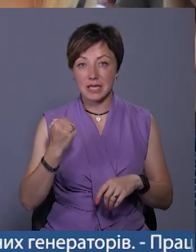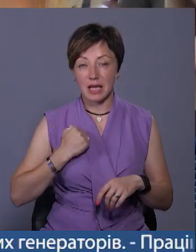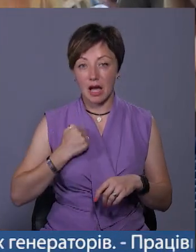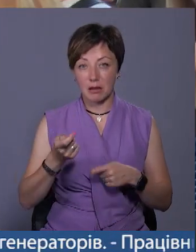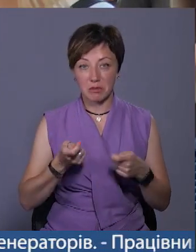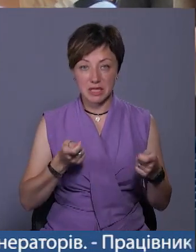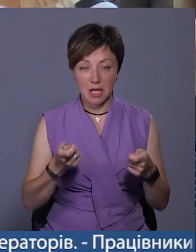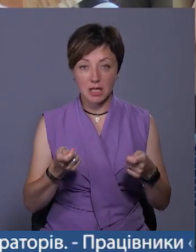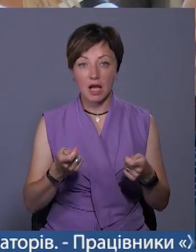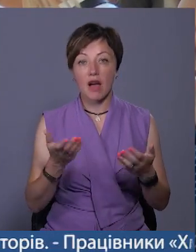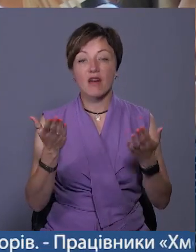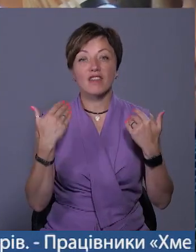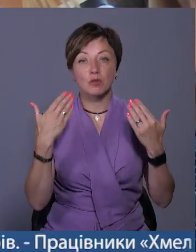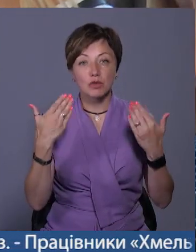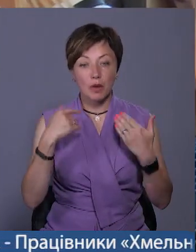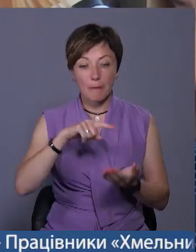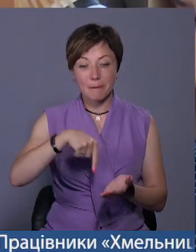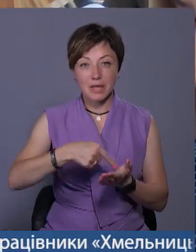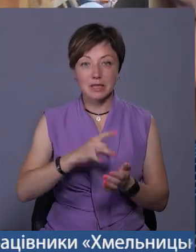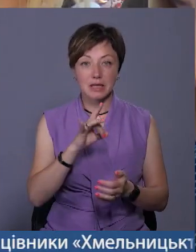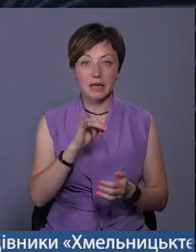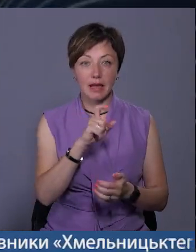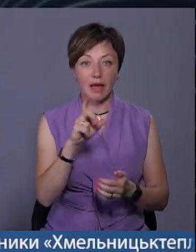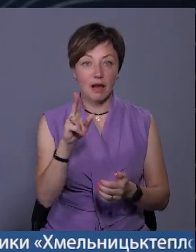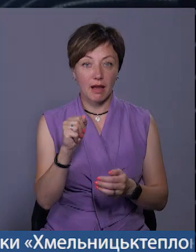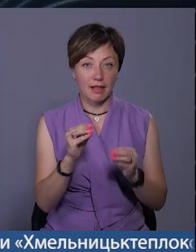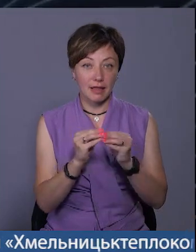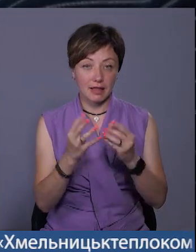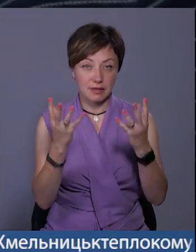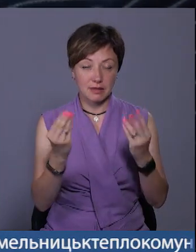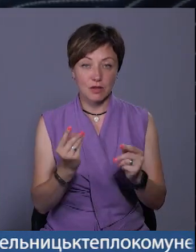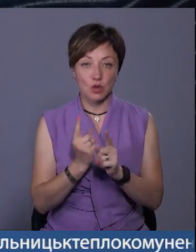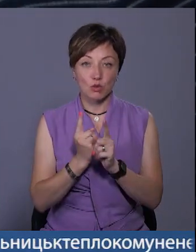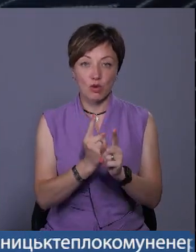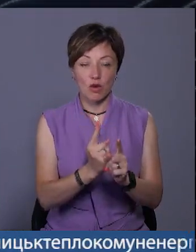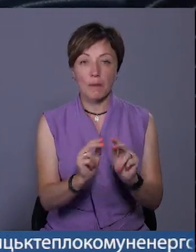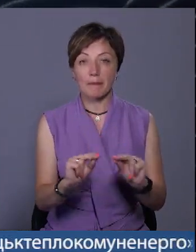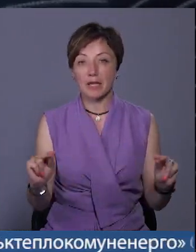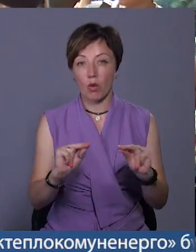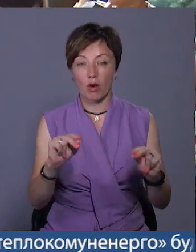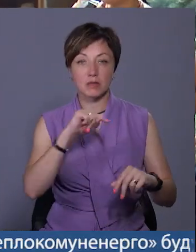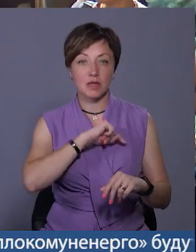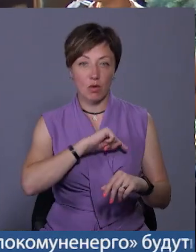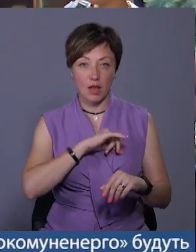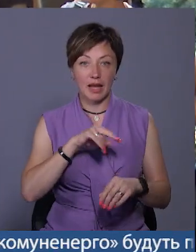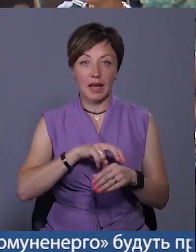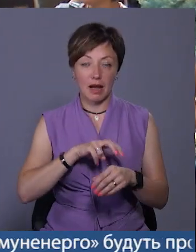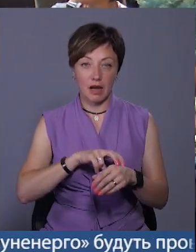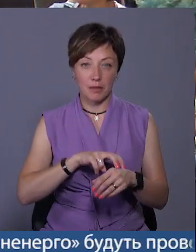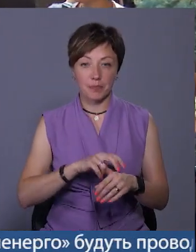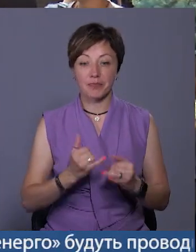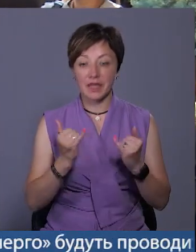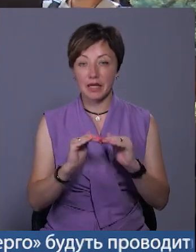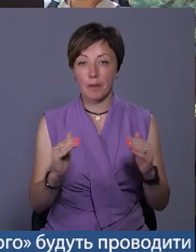адміністрації. Відпочиватимуть діти у місті Рієка протягом 10 днів. Їх супроводжуватимуть педагоги, психологи та лікар. Для